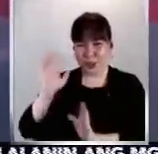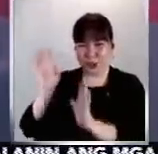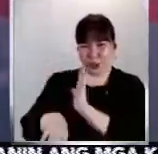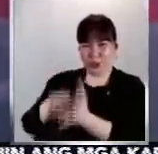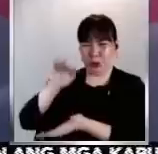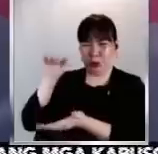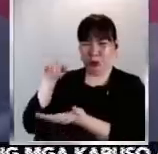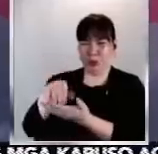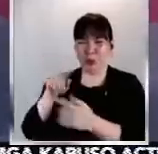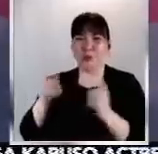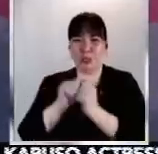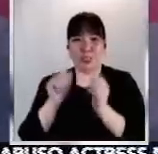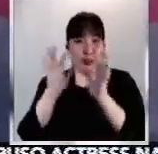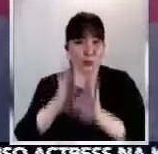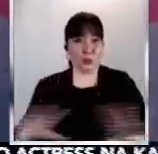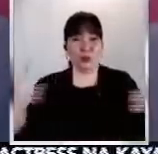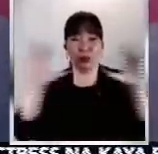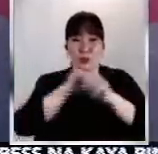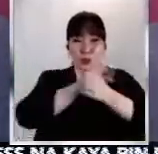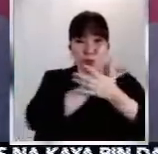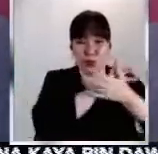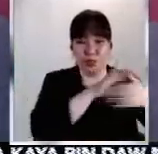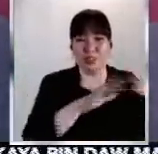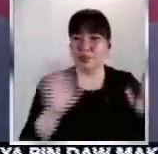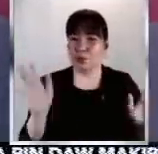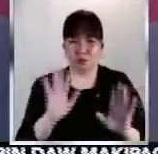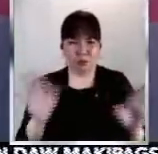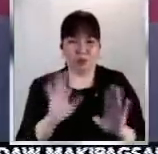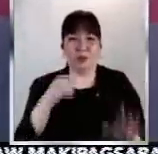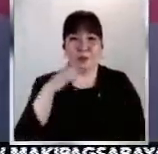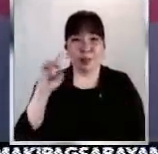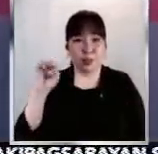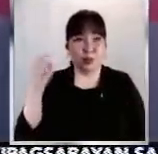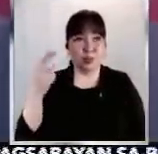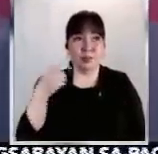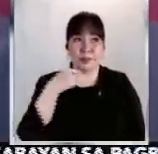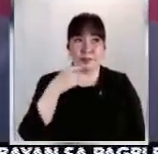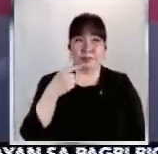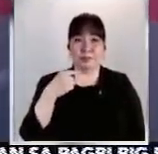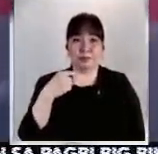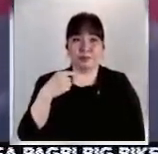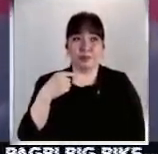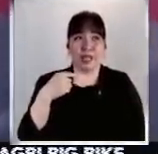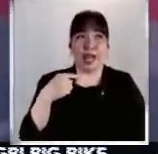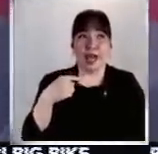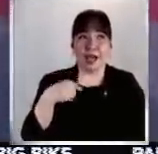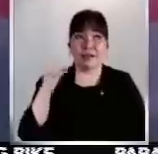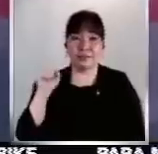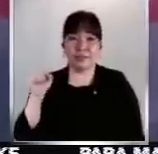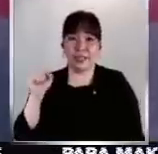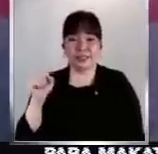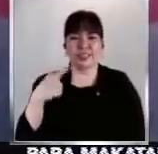ng pagtatapos ng pandemic. Sabi po yan ng Department of Health. Aminado naman ang DOH na nagkakaroon ng delay sa paglabas ng